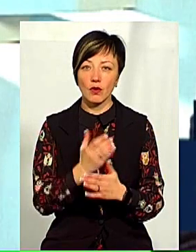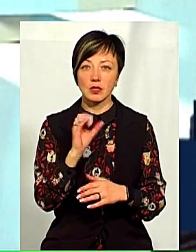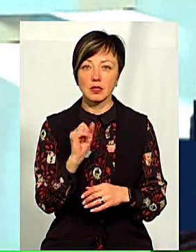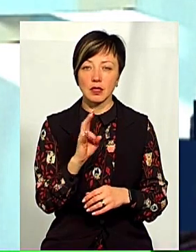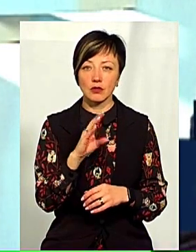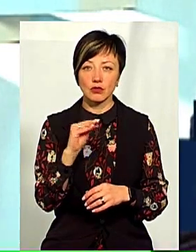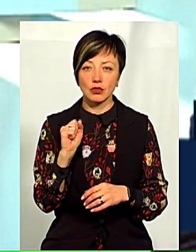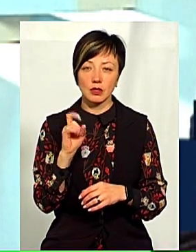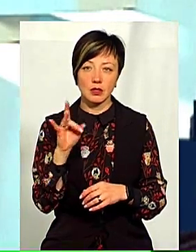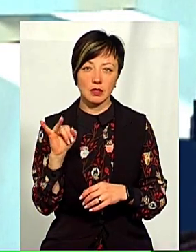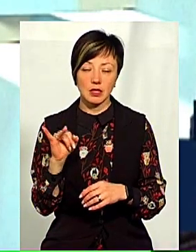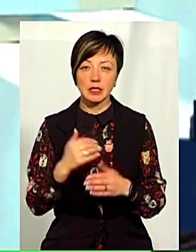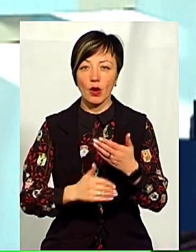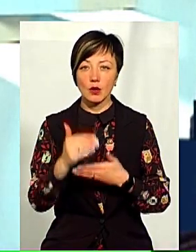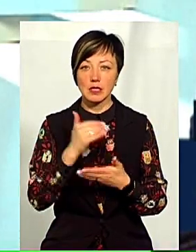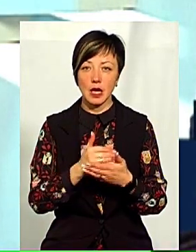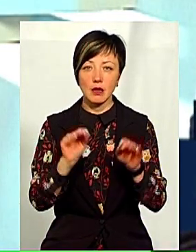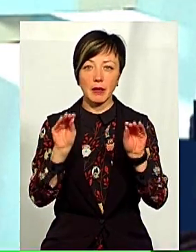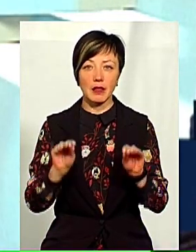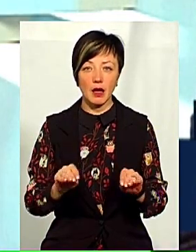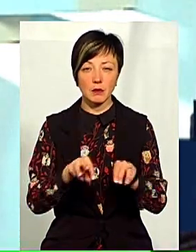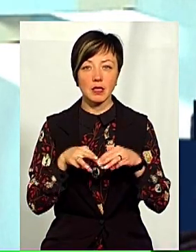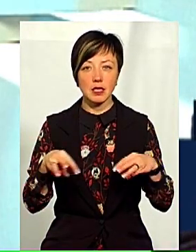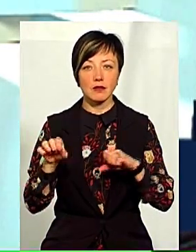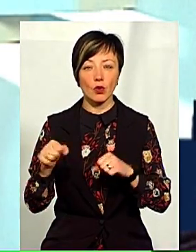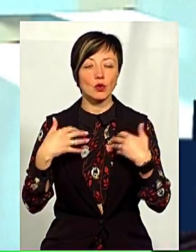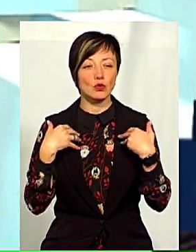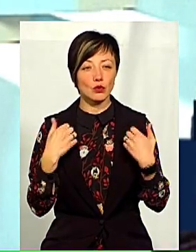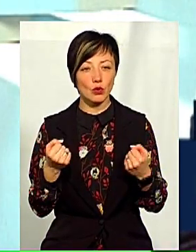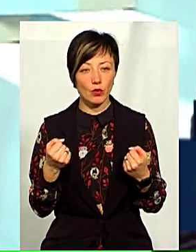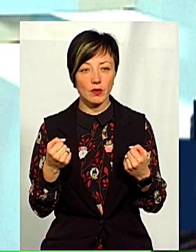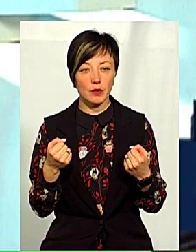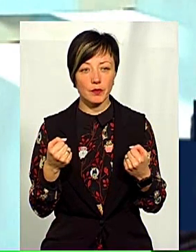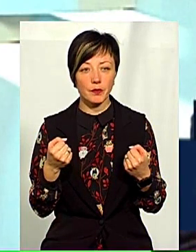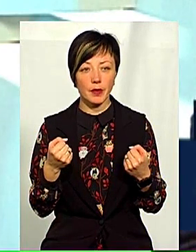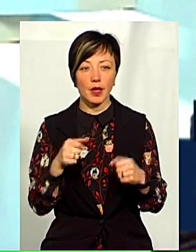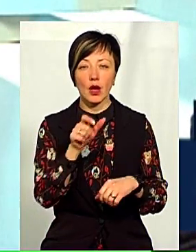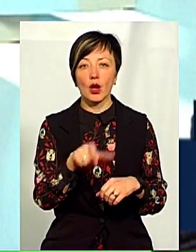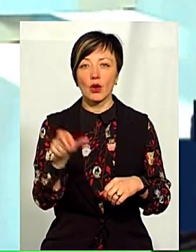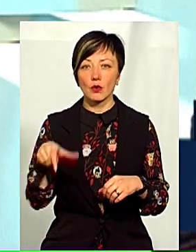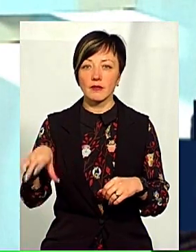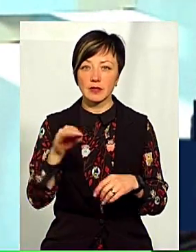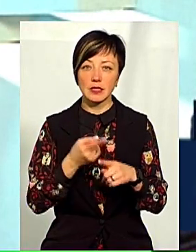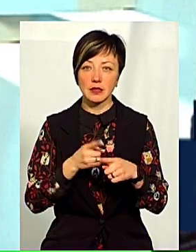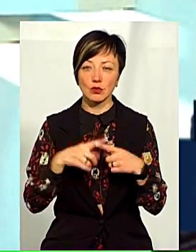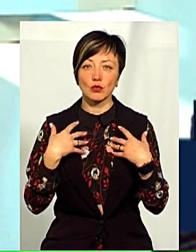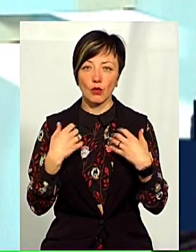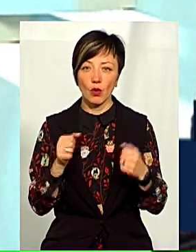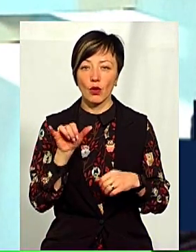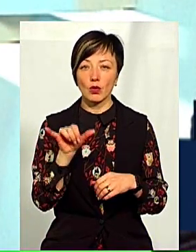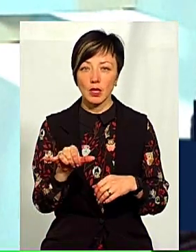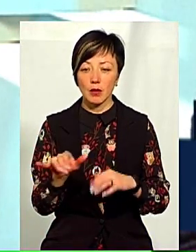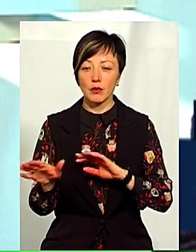Санжарах, за останніми даними Міністерства охорони здоров'я, люди всі ці здорові,